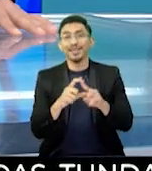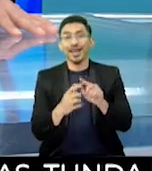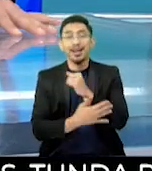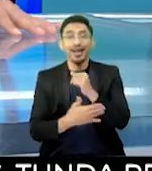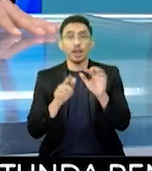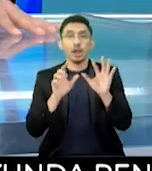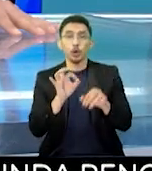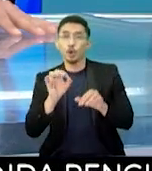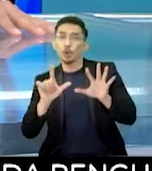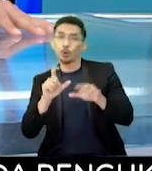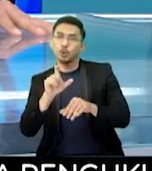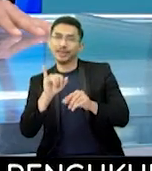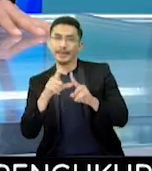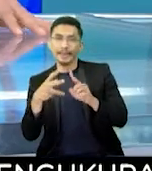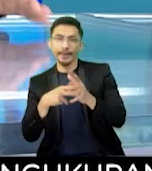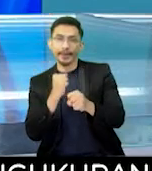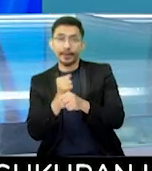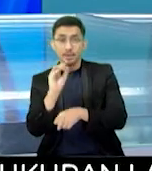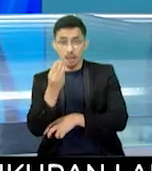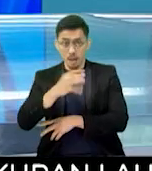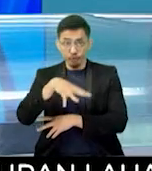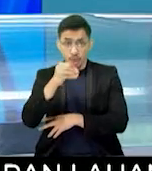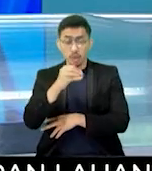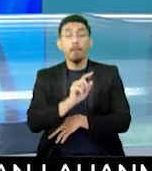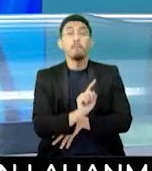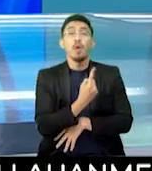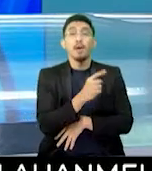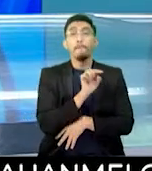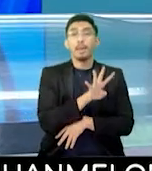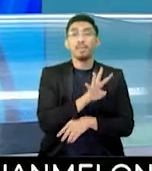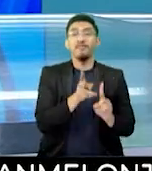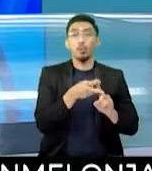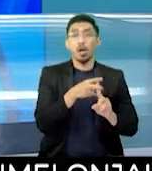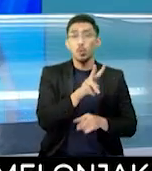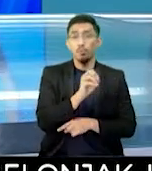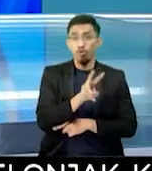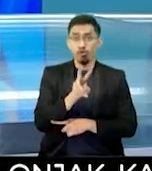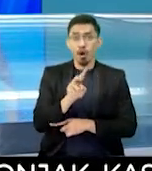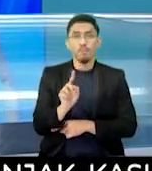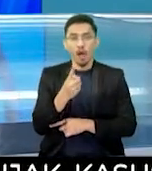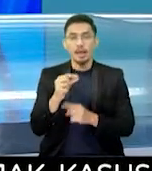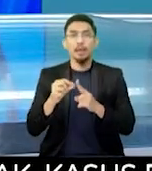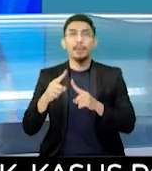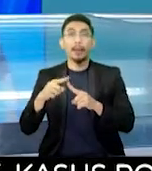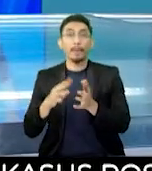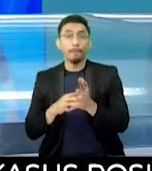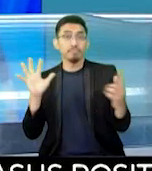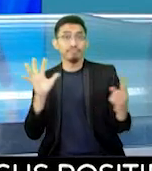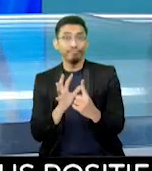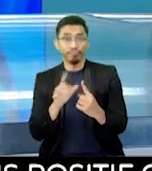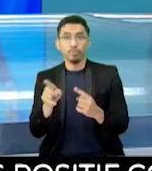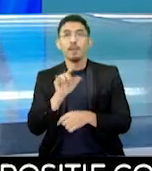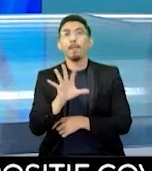SDN 07 Cideng Jakarta Pusat sejak 4 Feb 2002 puluh dua sudah melakukan PTM disekolah dengan